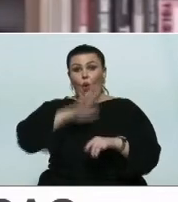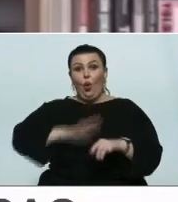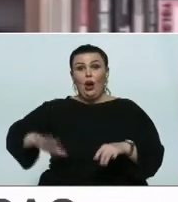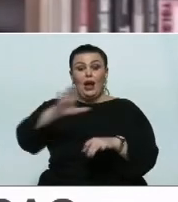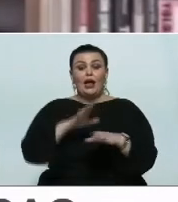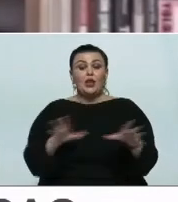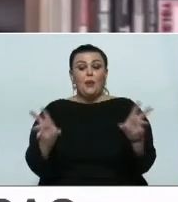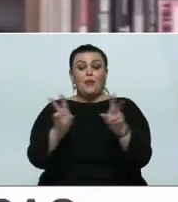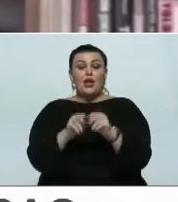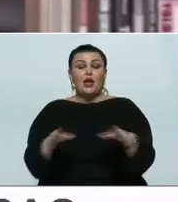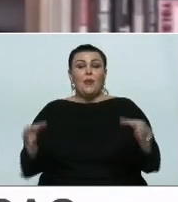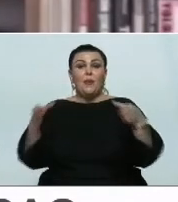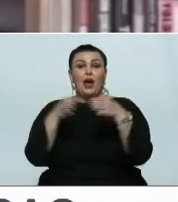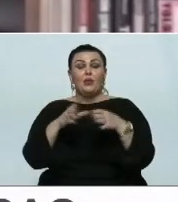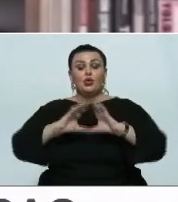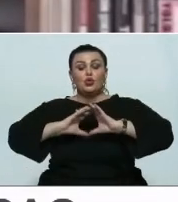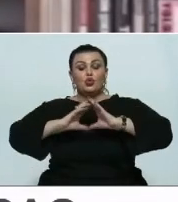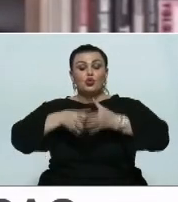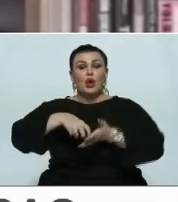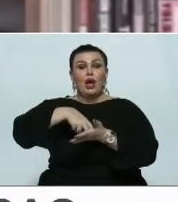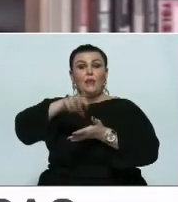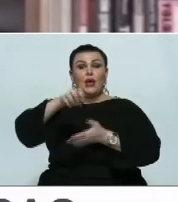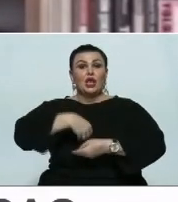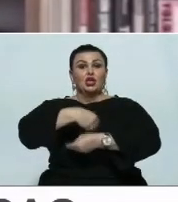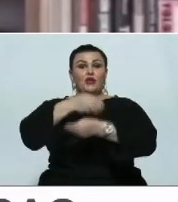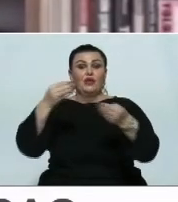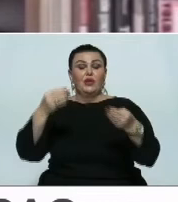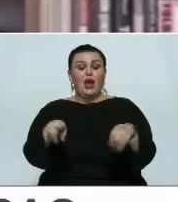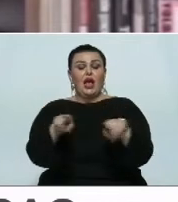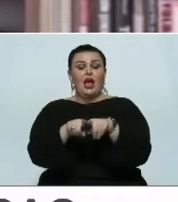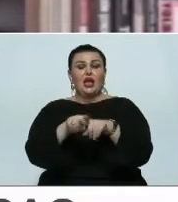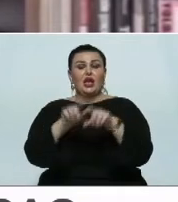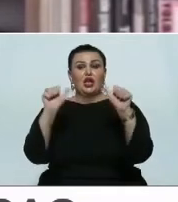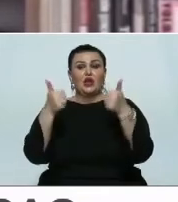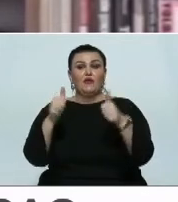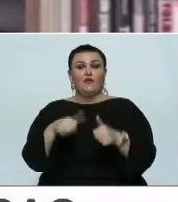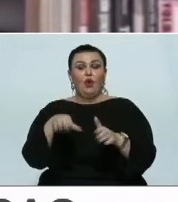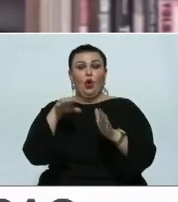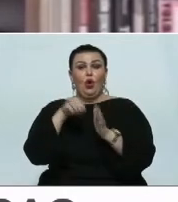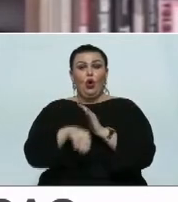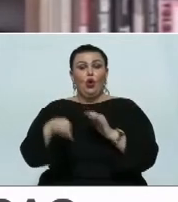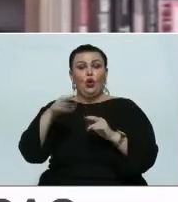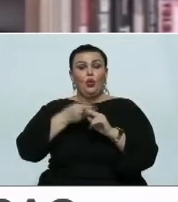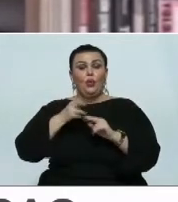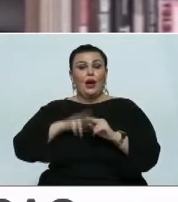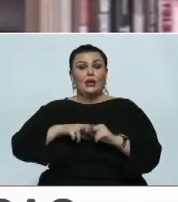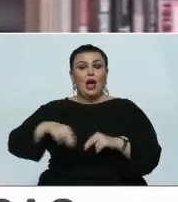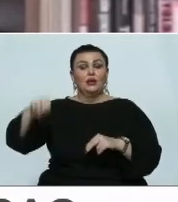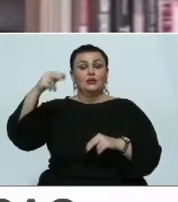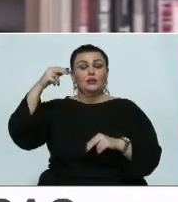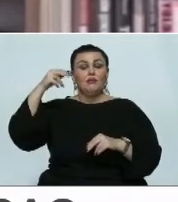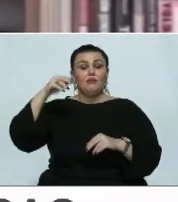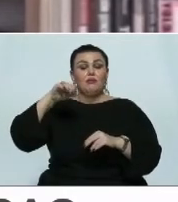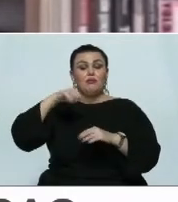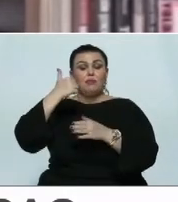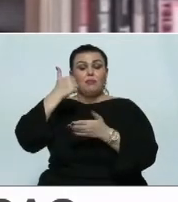de tüm dünyaya mesajı verilmişti. Yine aynı şekilde Cumhurbaşkanları seviyesinde bir